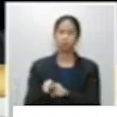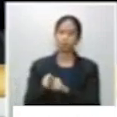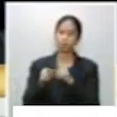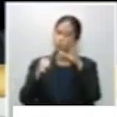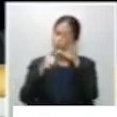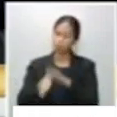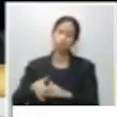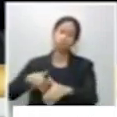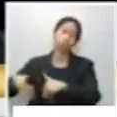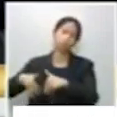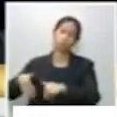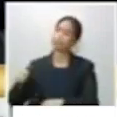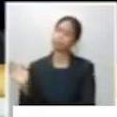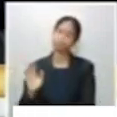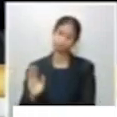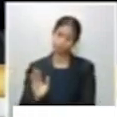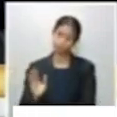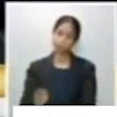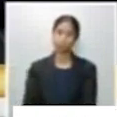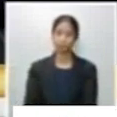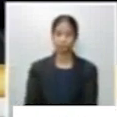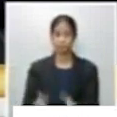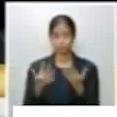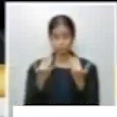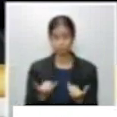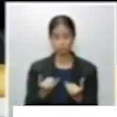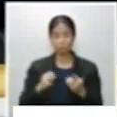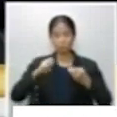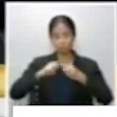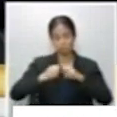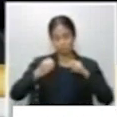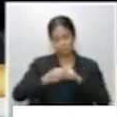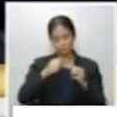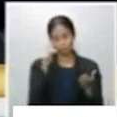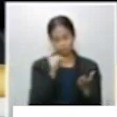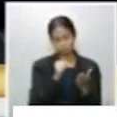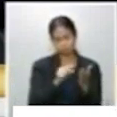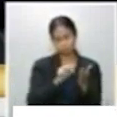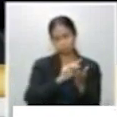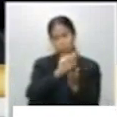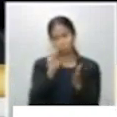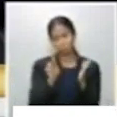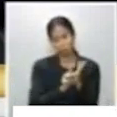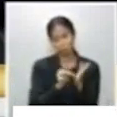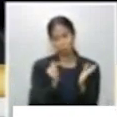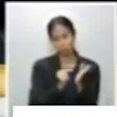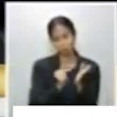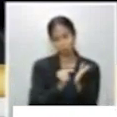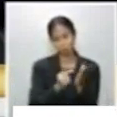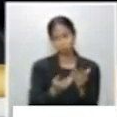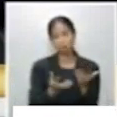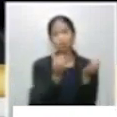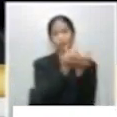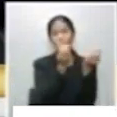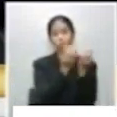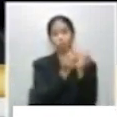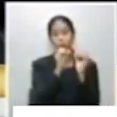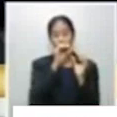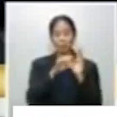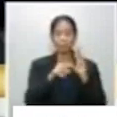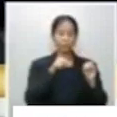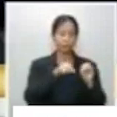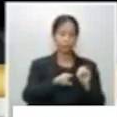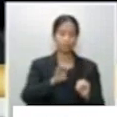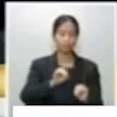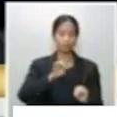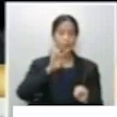านประธานครับปัญหาที่เราเขียนกฎหมายในรัฐธรรมนูญอ้างมาตรา77ไว้ชัดเจนว่าการเขียนก